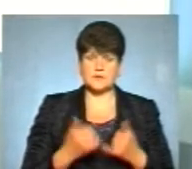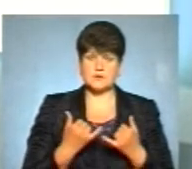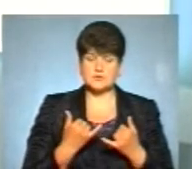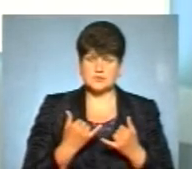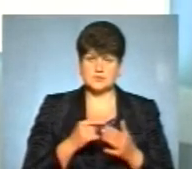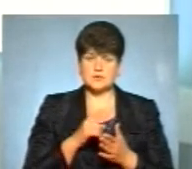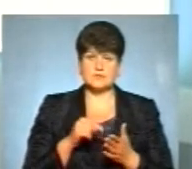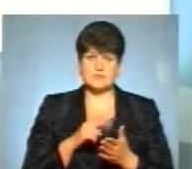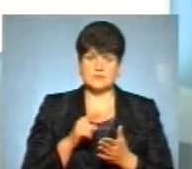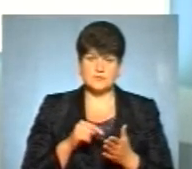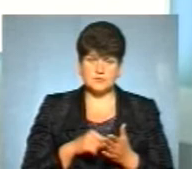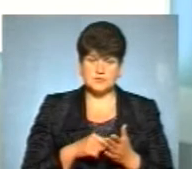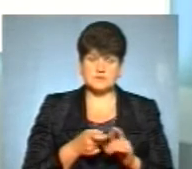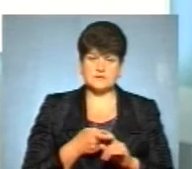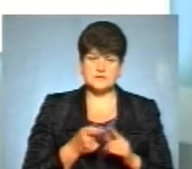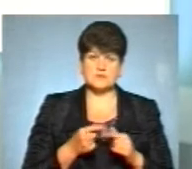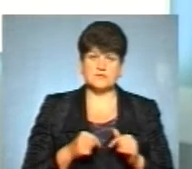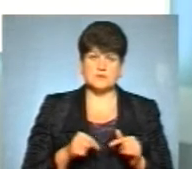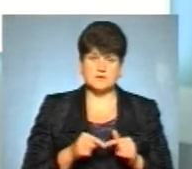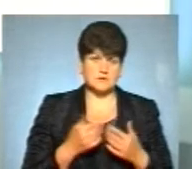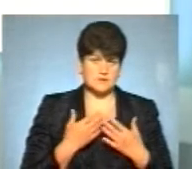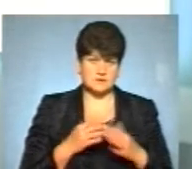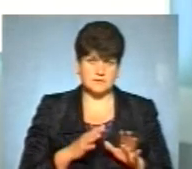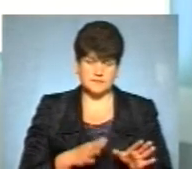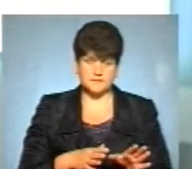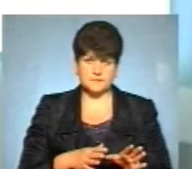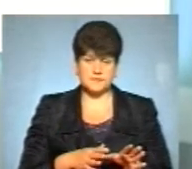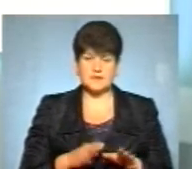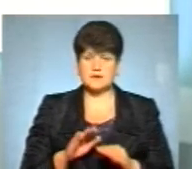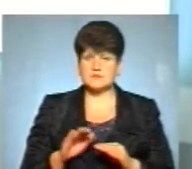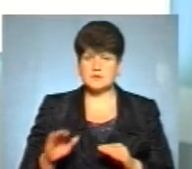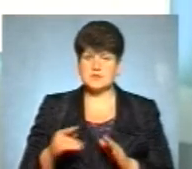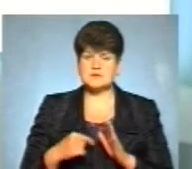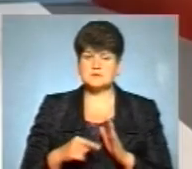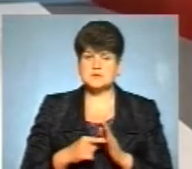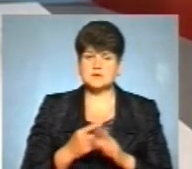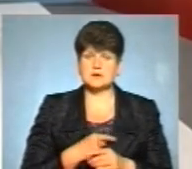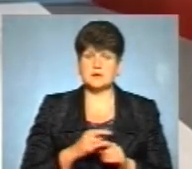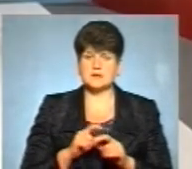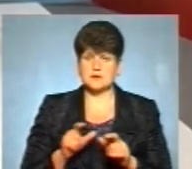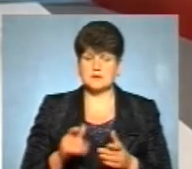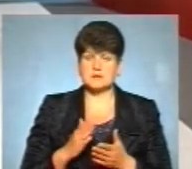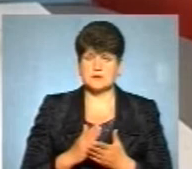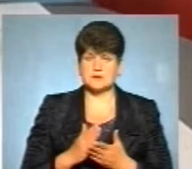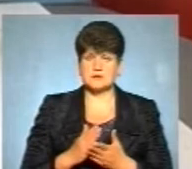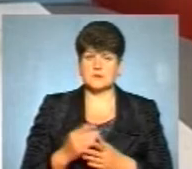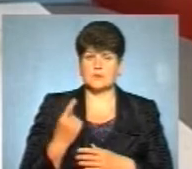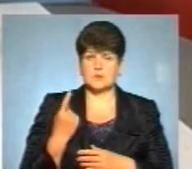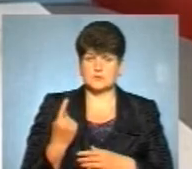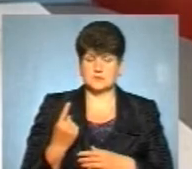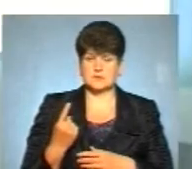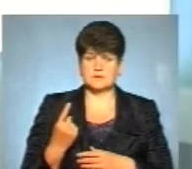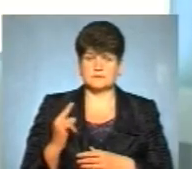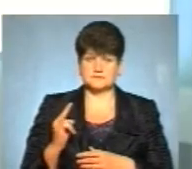підозр, слава Богу, в інфекційному відділенні не було. В дитячій міській лікарні в інфекційному відділенні знаходиться один